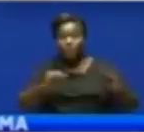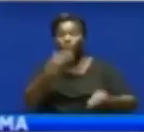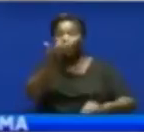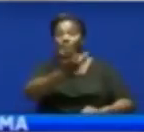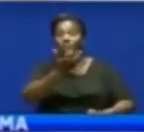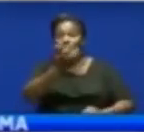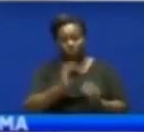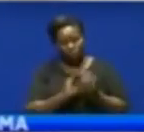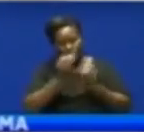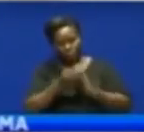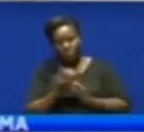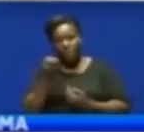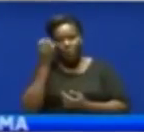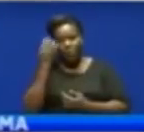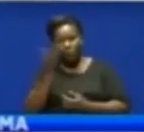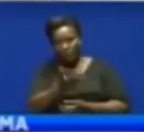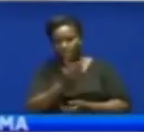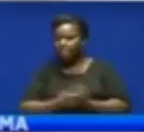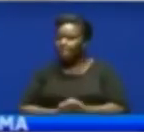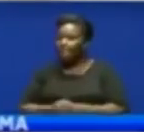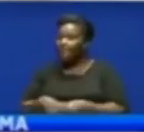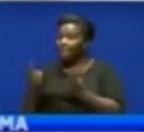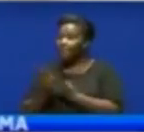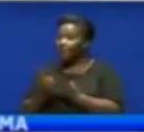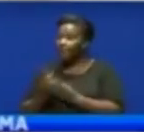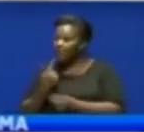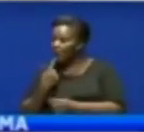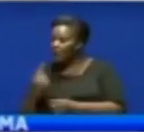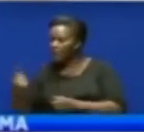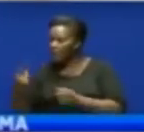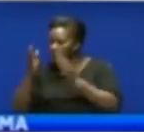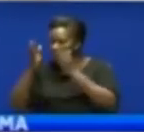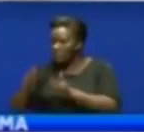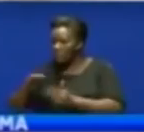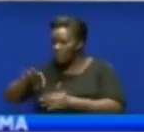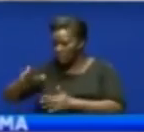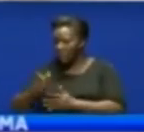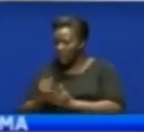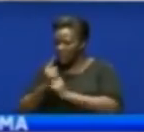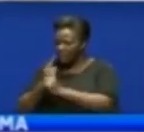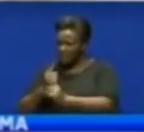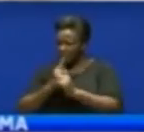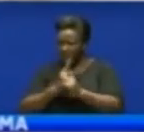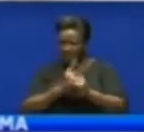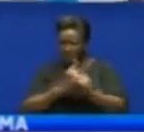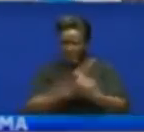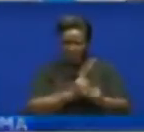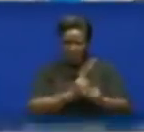huo, Waziri Mkuu amewaagiza wakuu hao wa mikoa kuhakikisha wanafuatilia na kuwachukulia